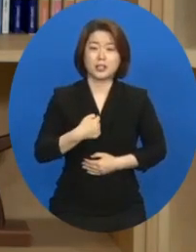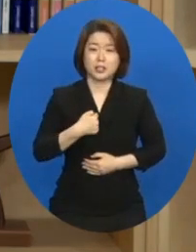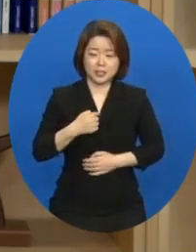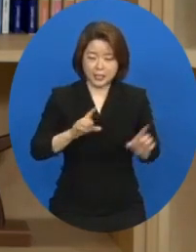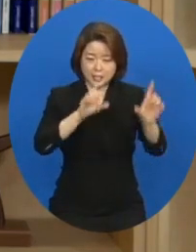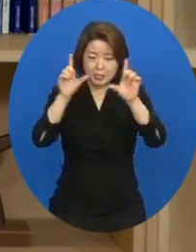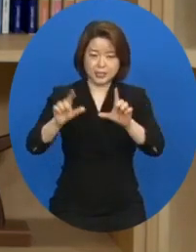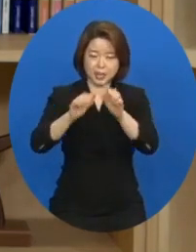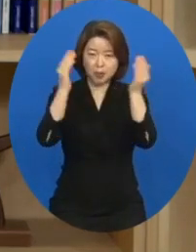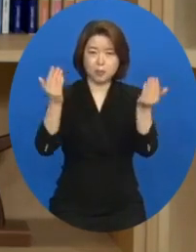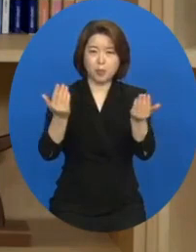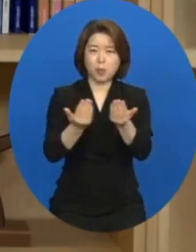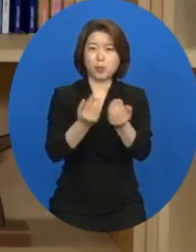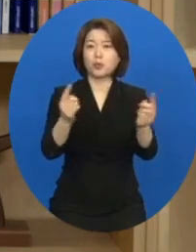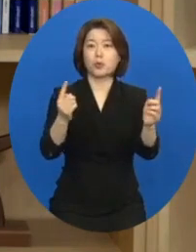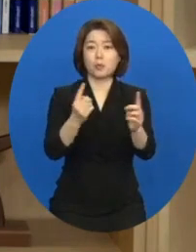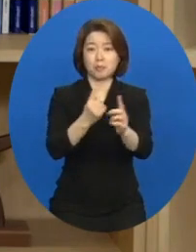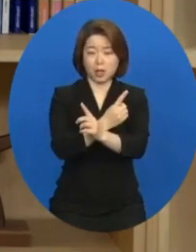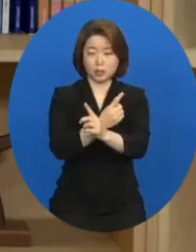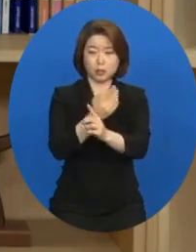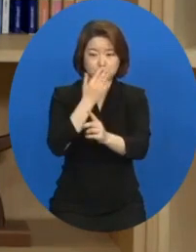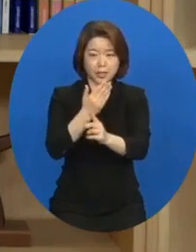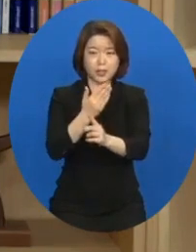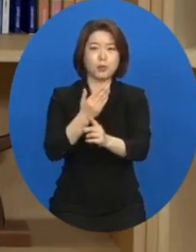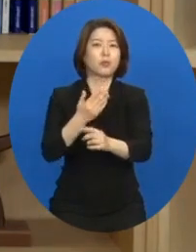모든 것을 바꾸는 것을 봅니다